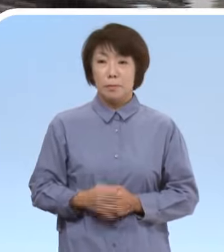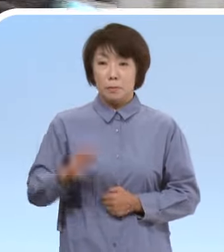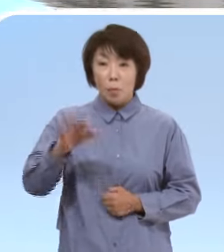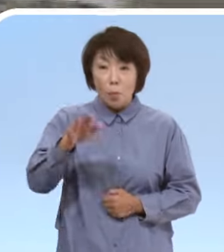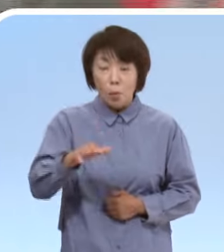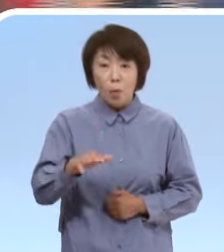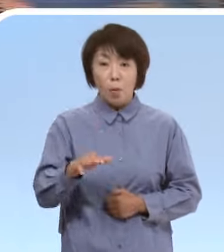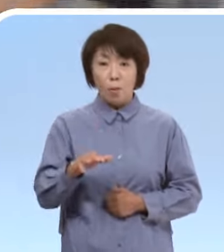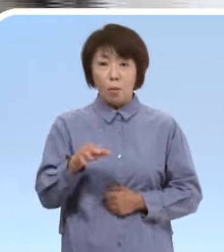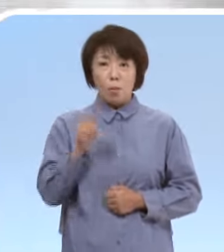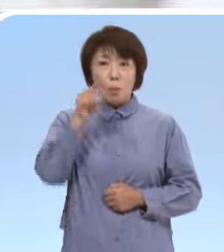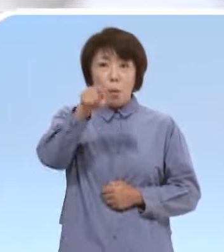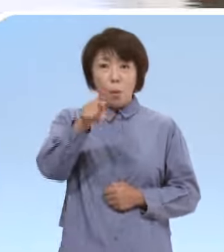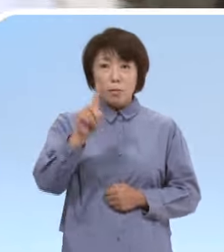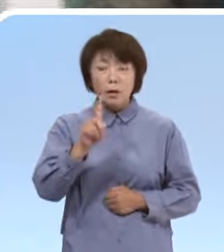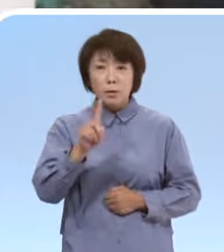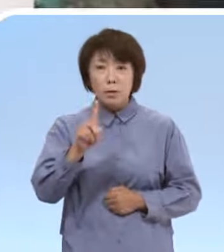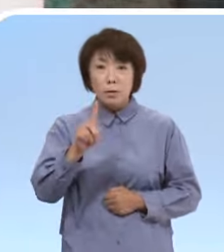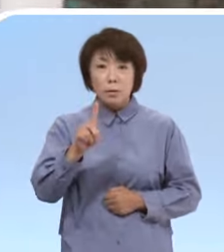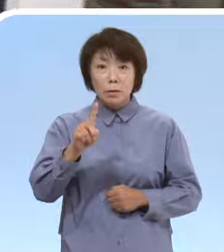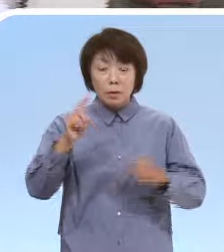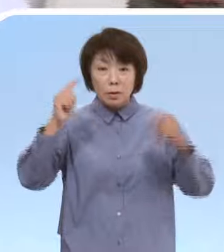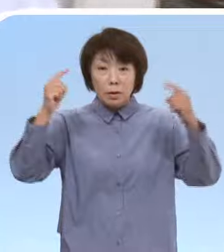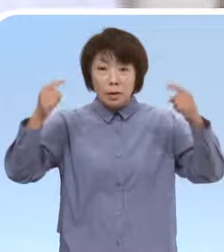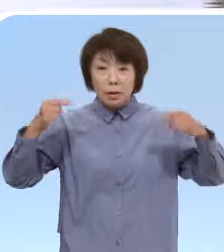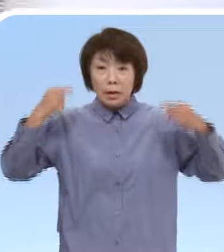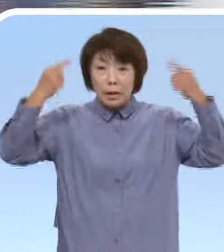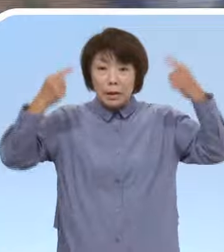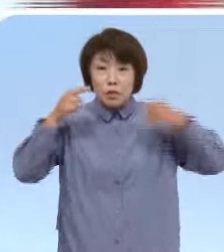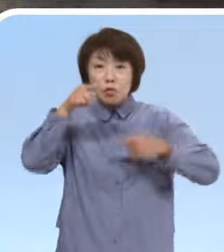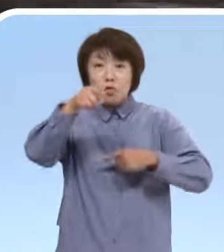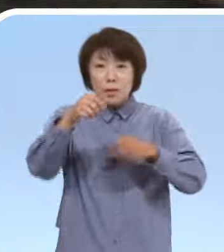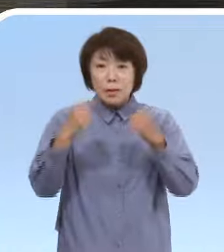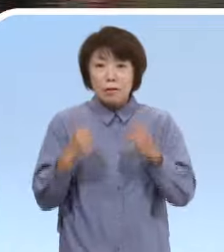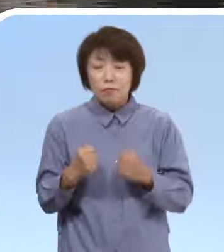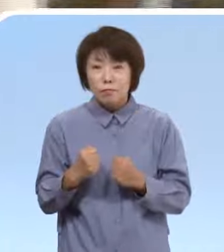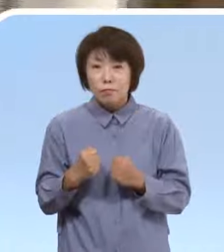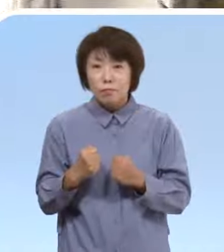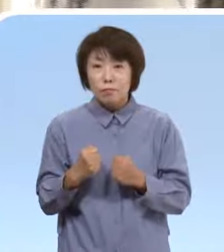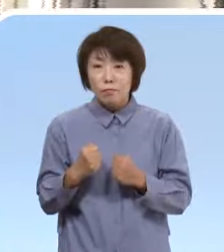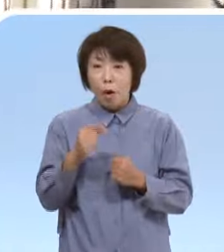え、ちょっと待って、お外に 動物がいるの。 え、